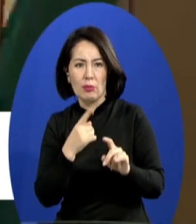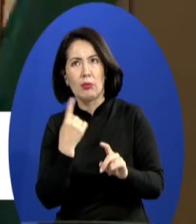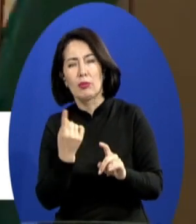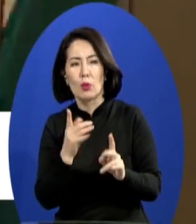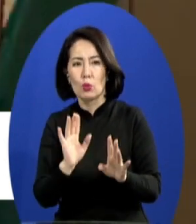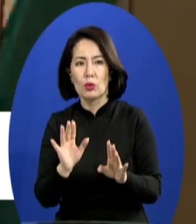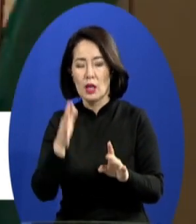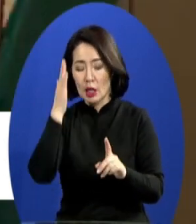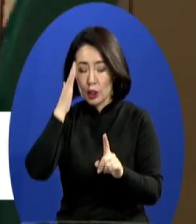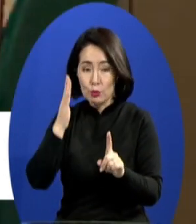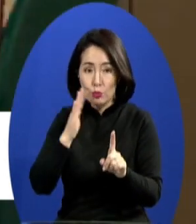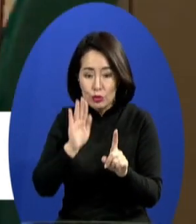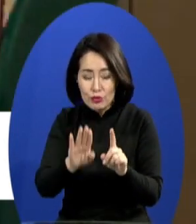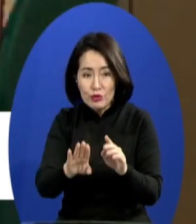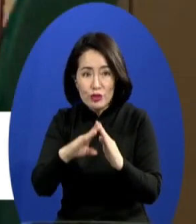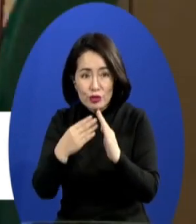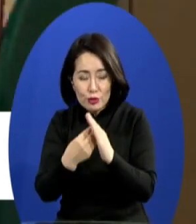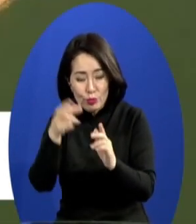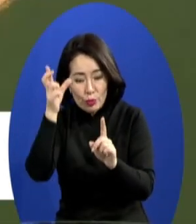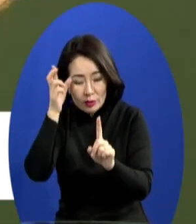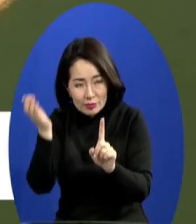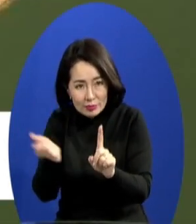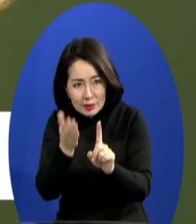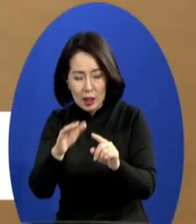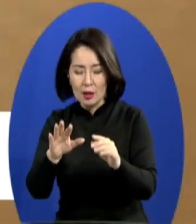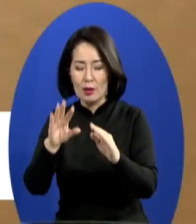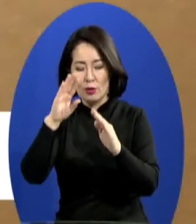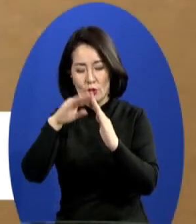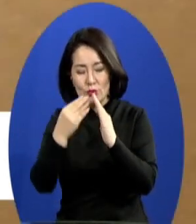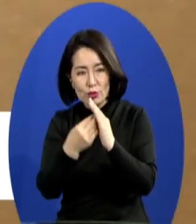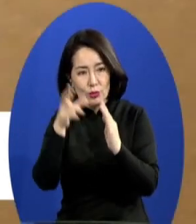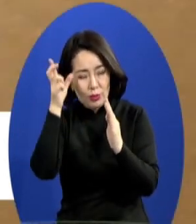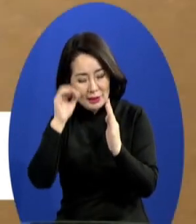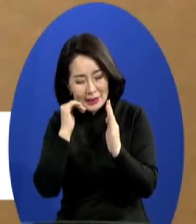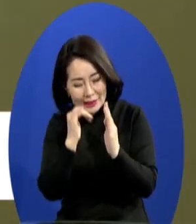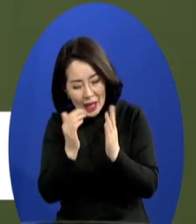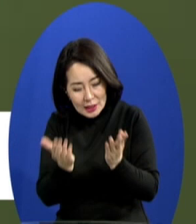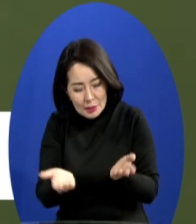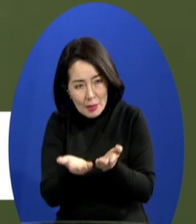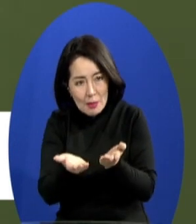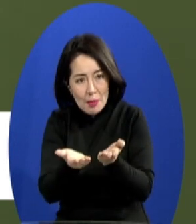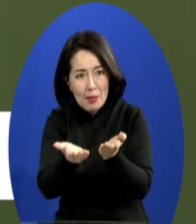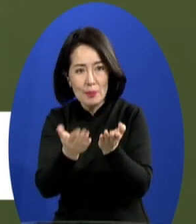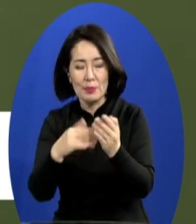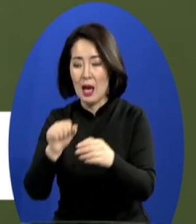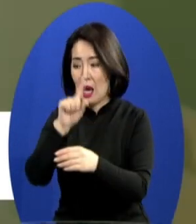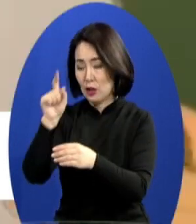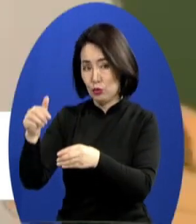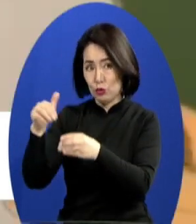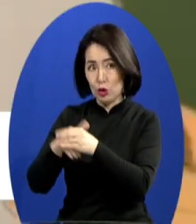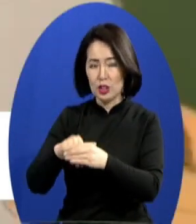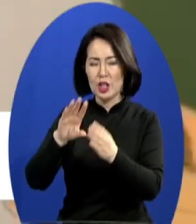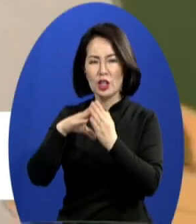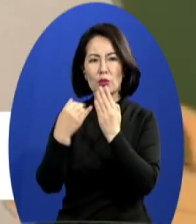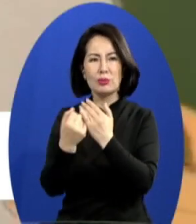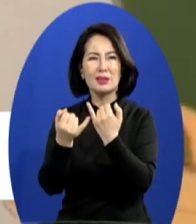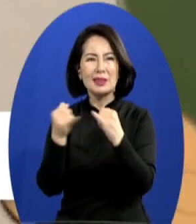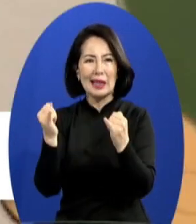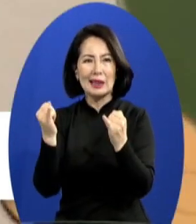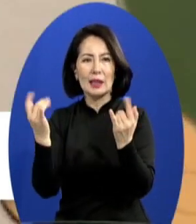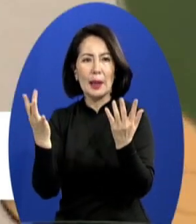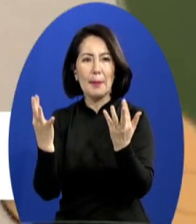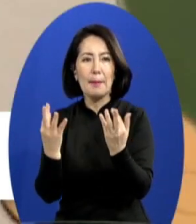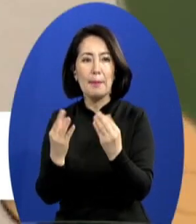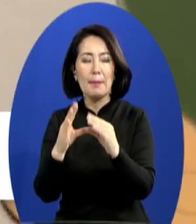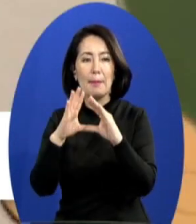боловсролыг хүүхдэд багаас нь эхлээд бүх шатны боловсролын байгууллагаар дамжуулан олгох асуудал туссан байна. Мөн гэр бүл салгалтыг багасгахын тулд